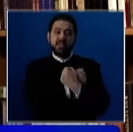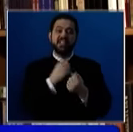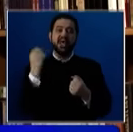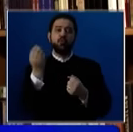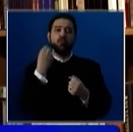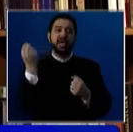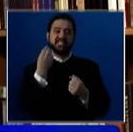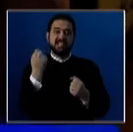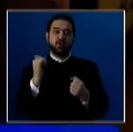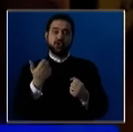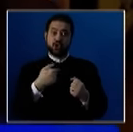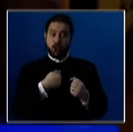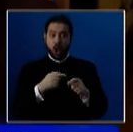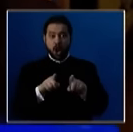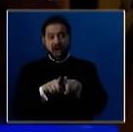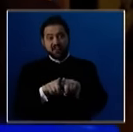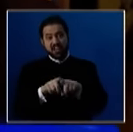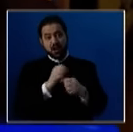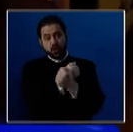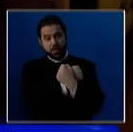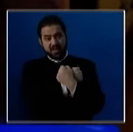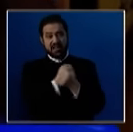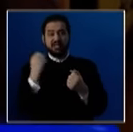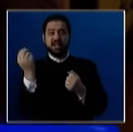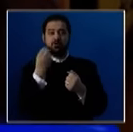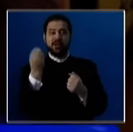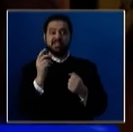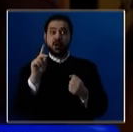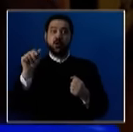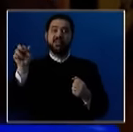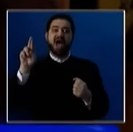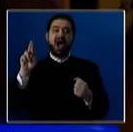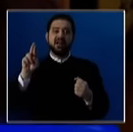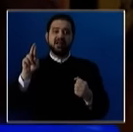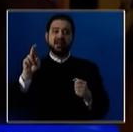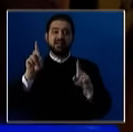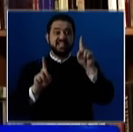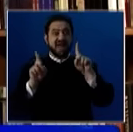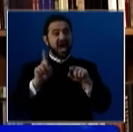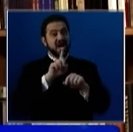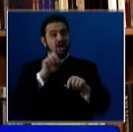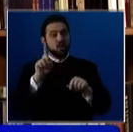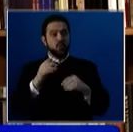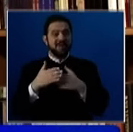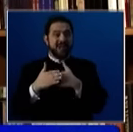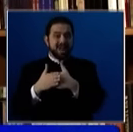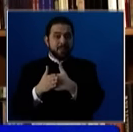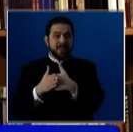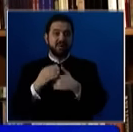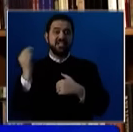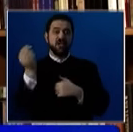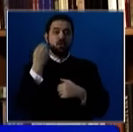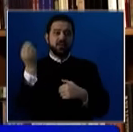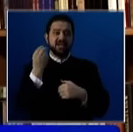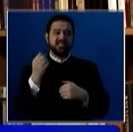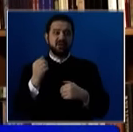Dumnezeu și eu sunt iubit de Dumnezeu, însă dacă nu ne vom lipi de